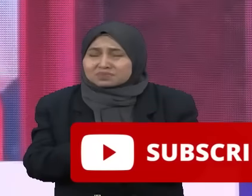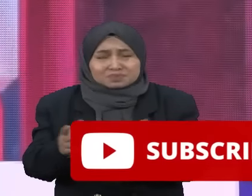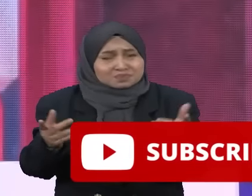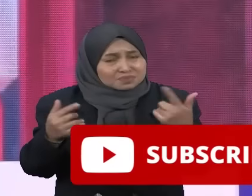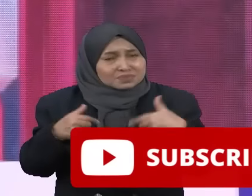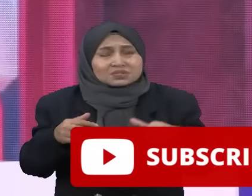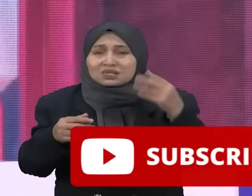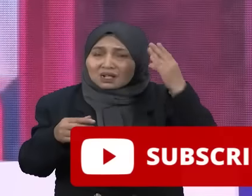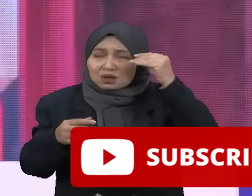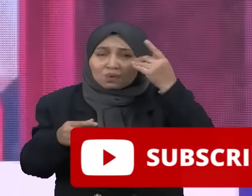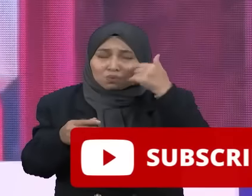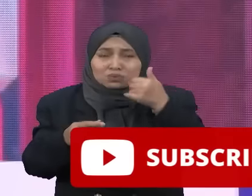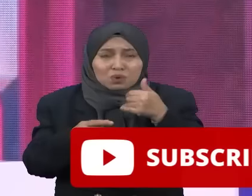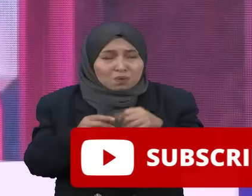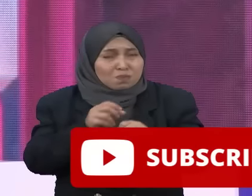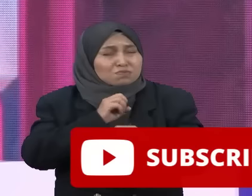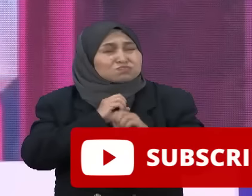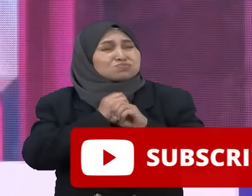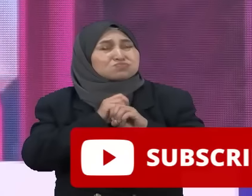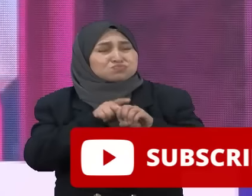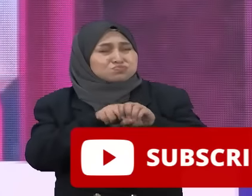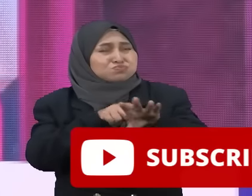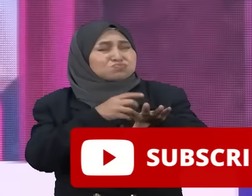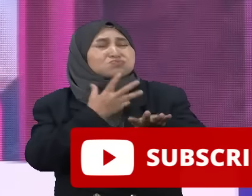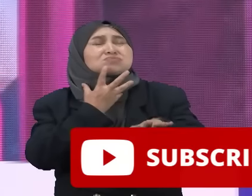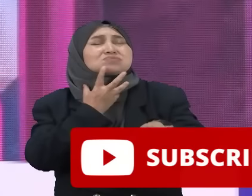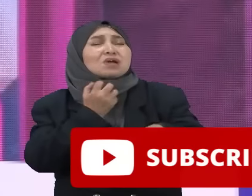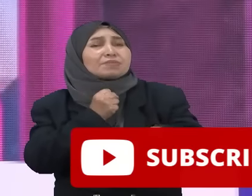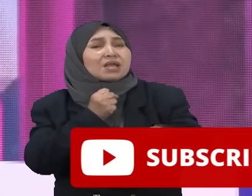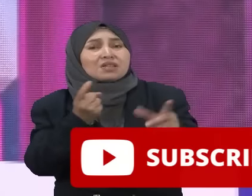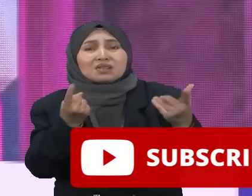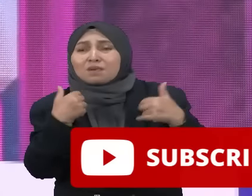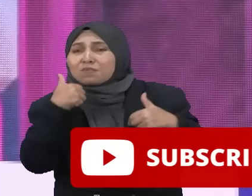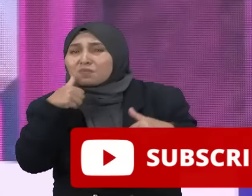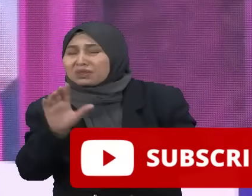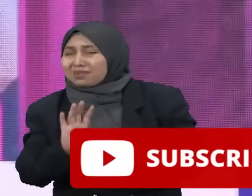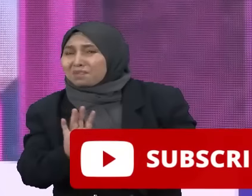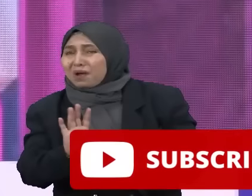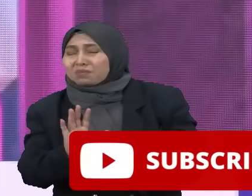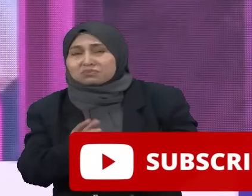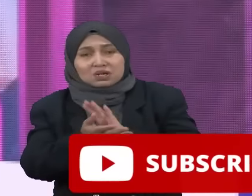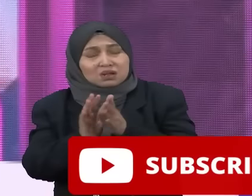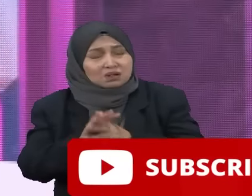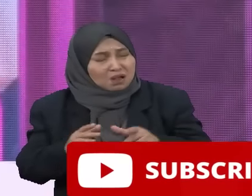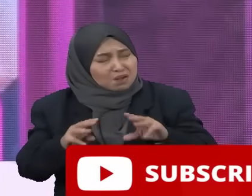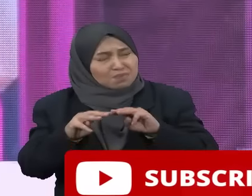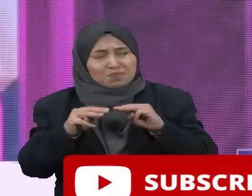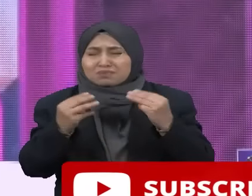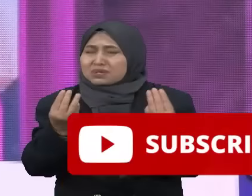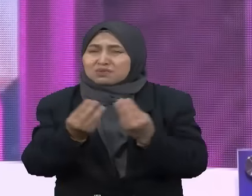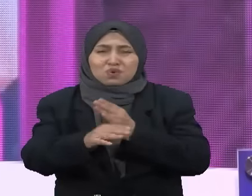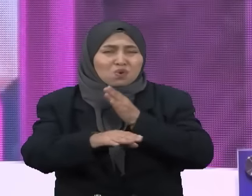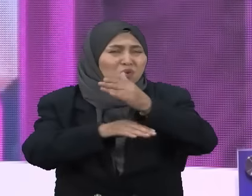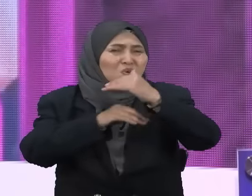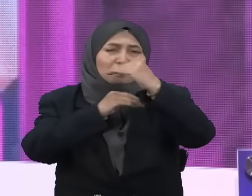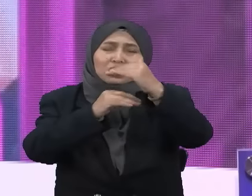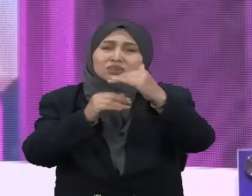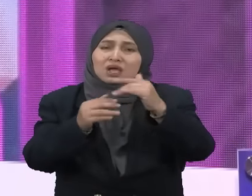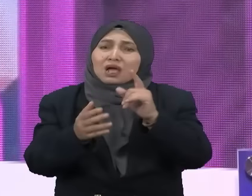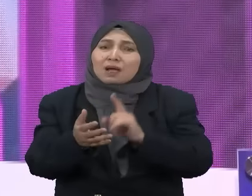lelaki sedang untuk melempiaskan syahwat nafsu kamu berbanding kamu mendatangi perempuan. Bahkan kamu adalah kaum yang melampaui batas.